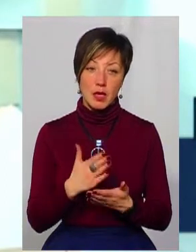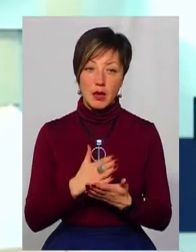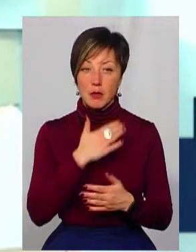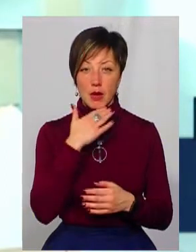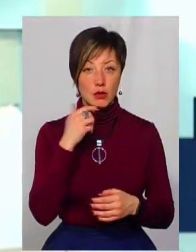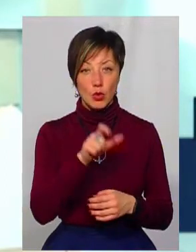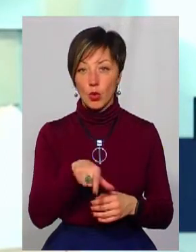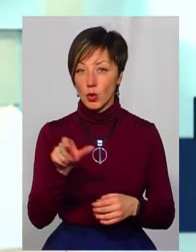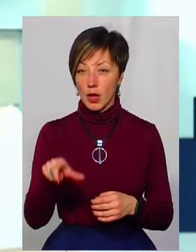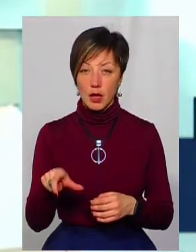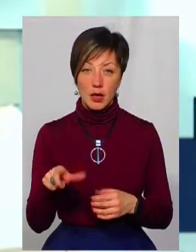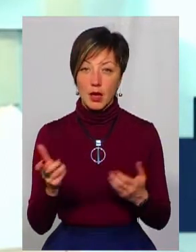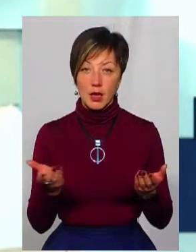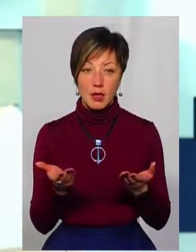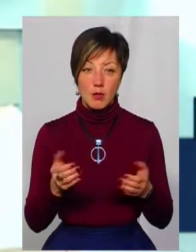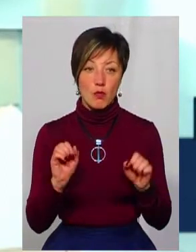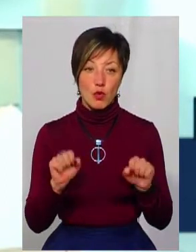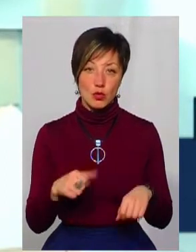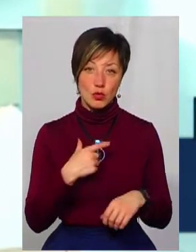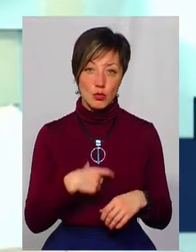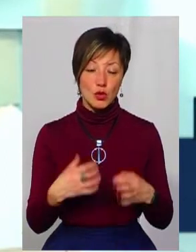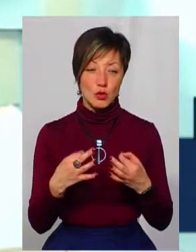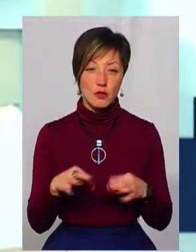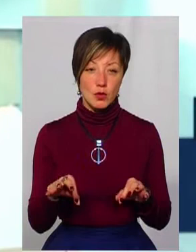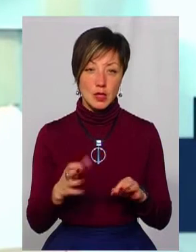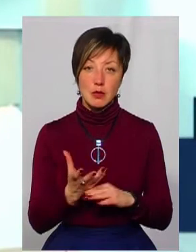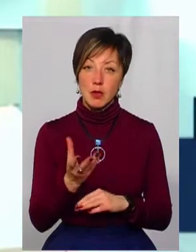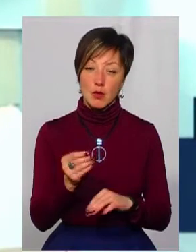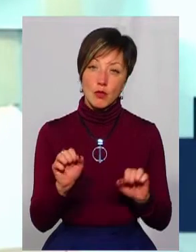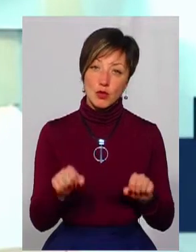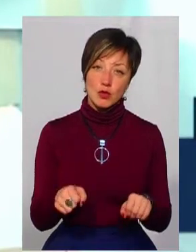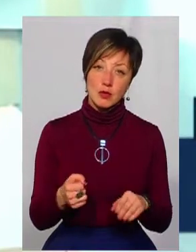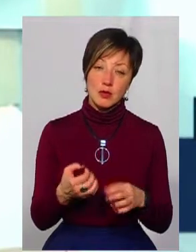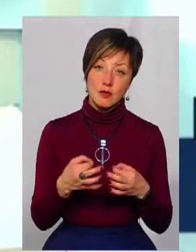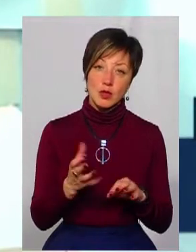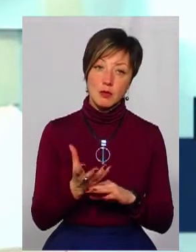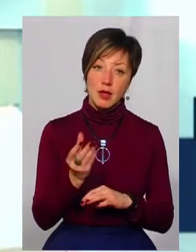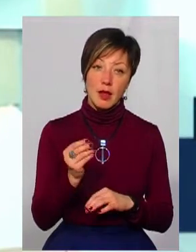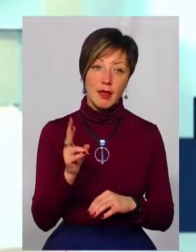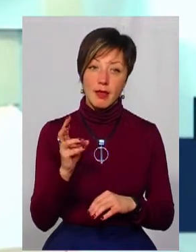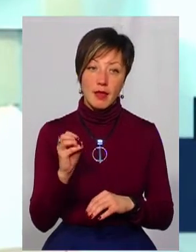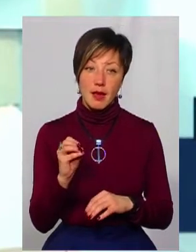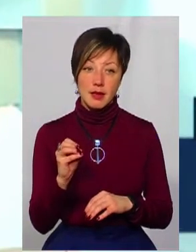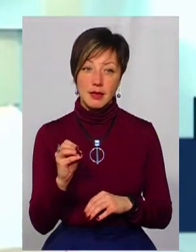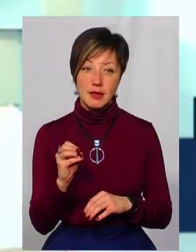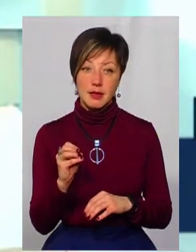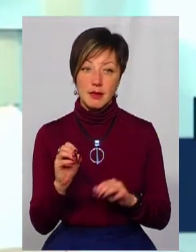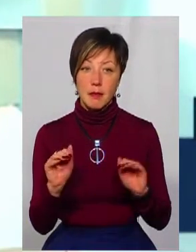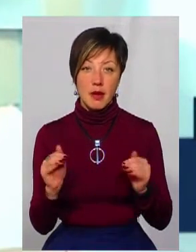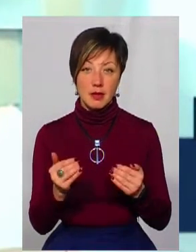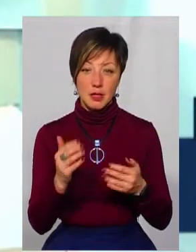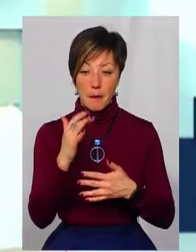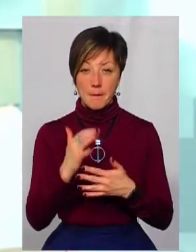є багато людей, які можуть собі дозволити заплатити. Можуть дозволити заплатити навіть не за самий